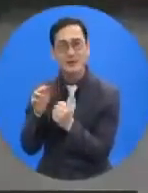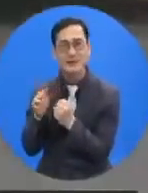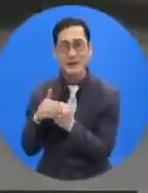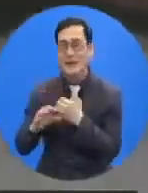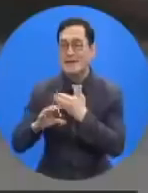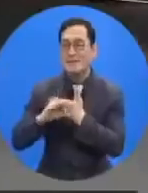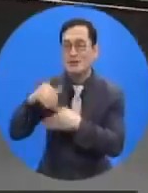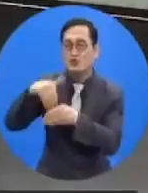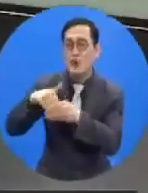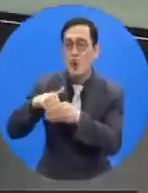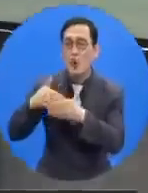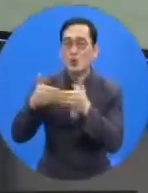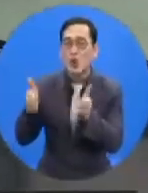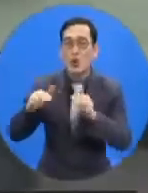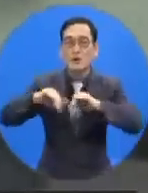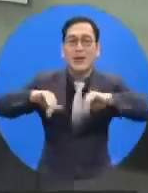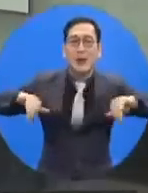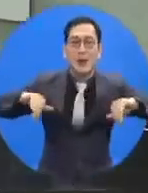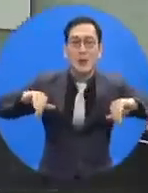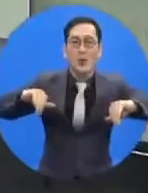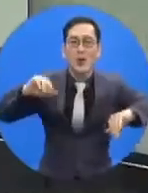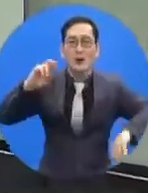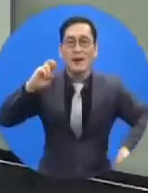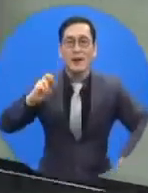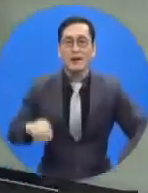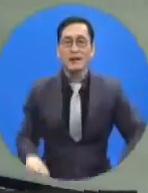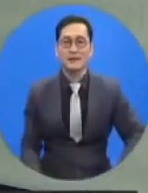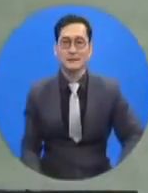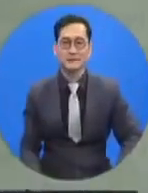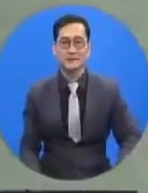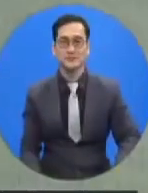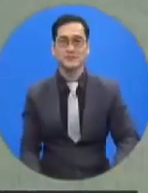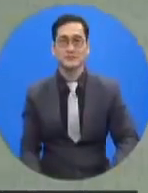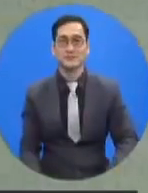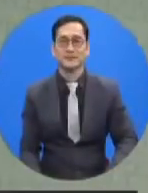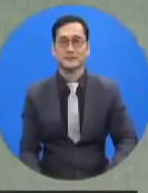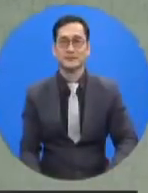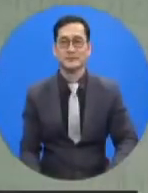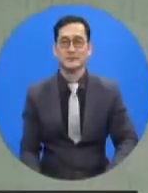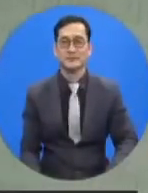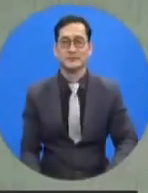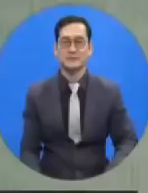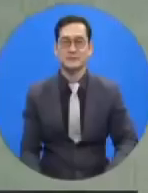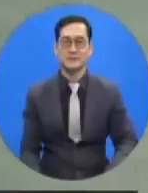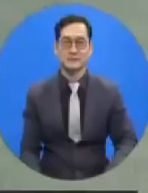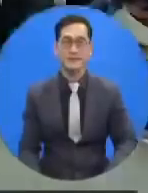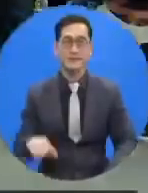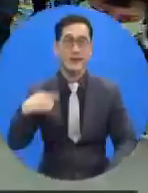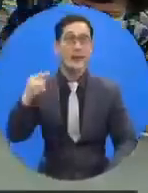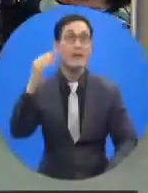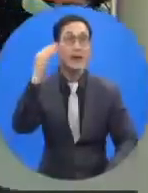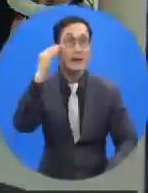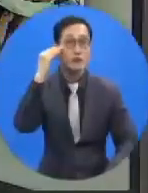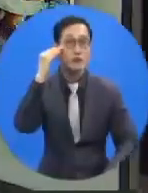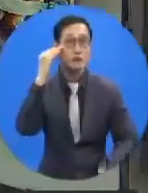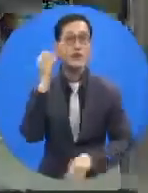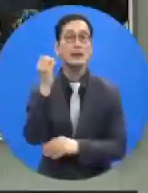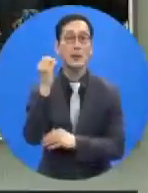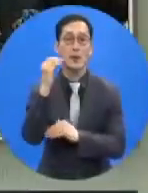투표율은 20.8%로 역대 최저치를 기록했습니다. 다음 신문입니다. 이번엔 한국일보입니다.